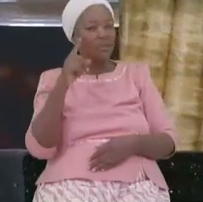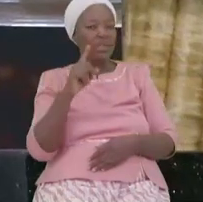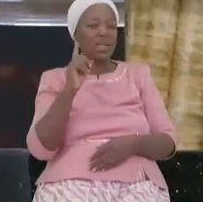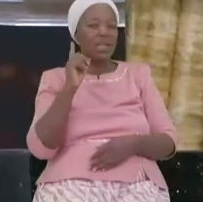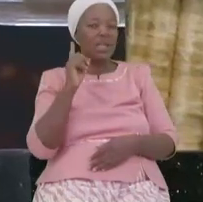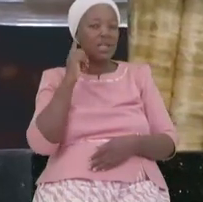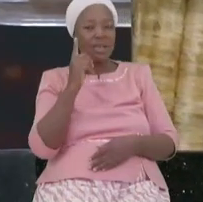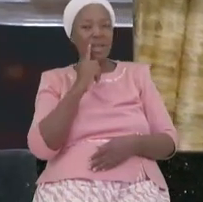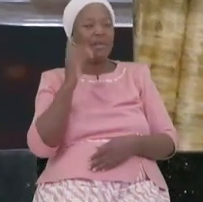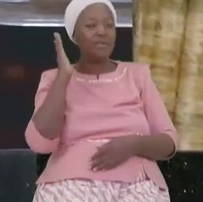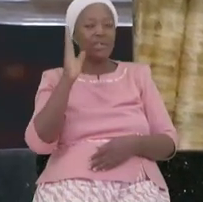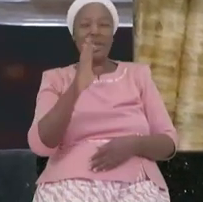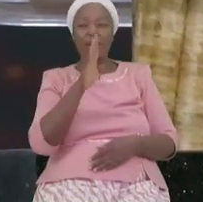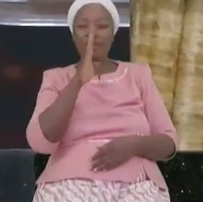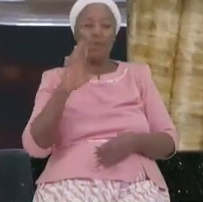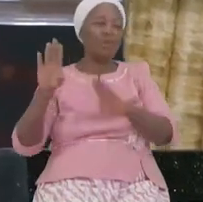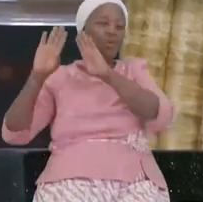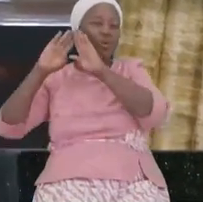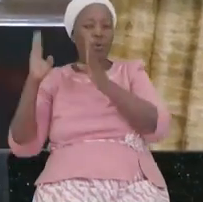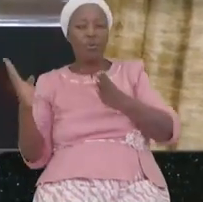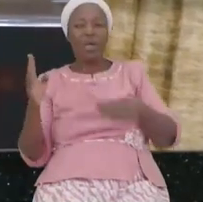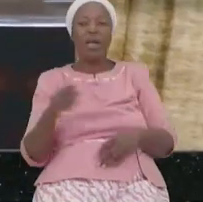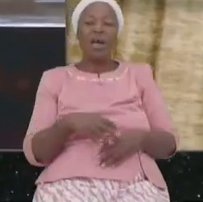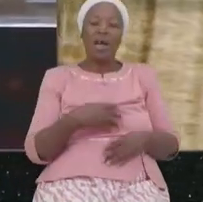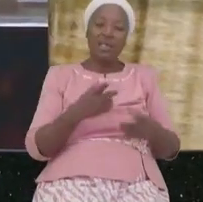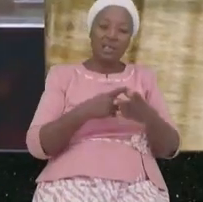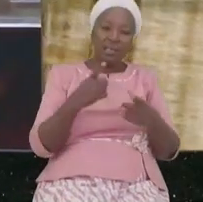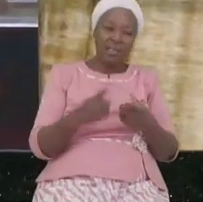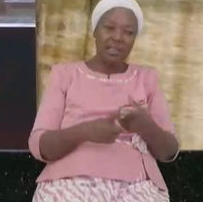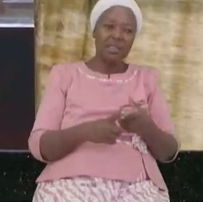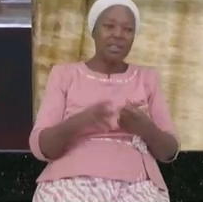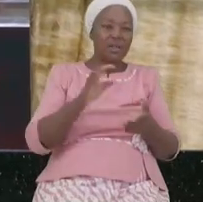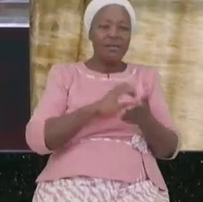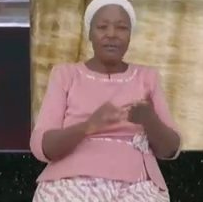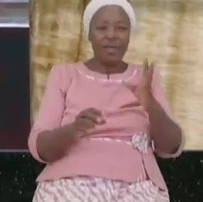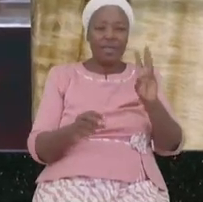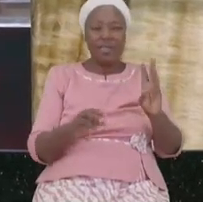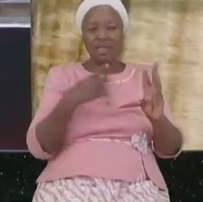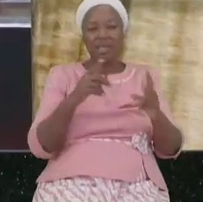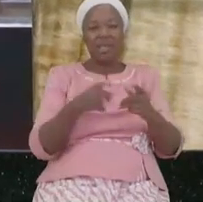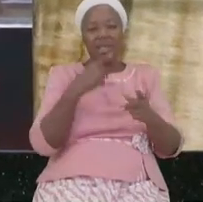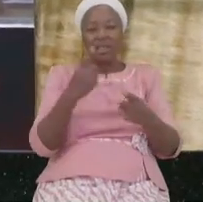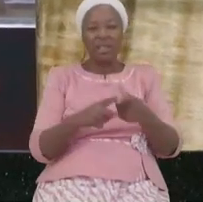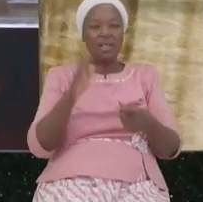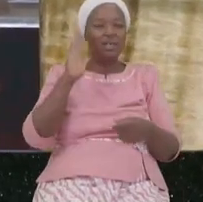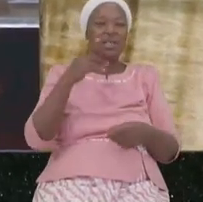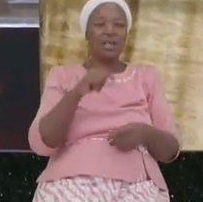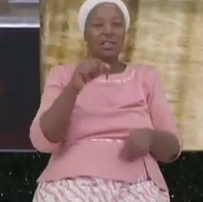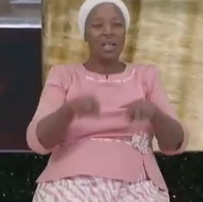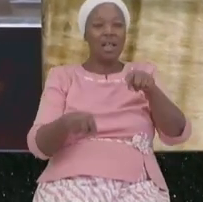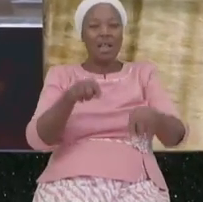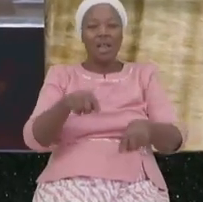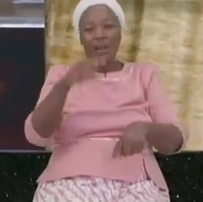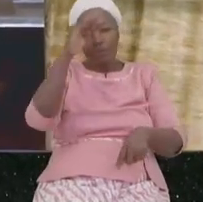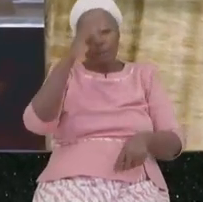sourds. Verset 6 dit, alors le boiteux sautera comme un